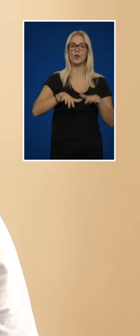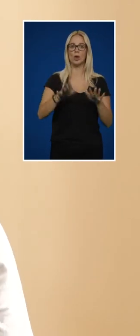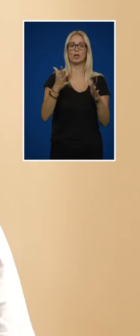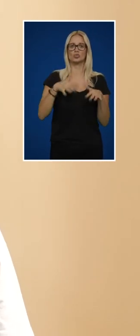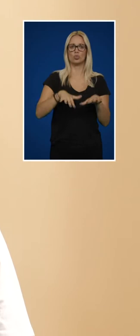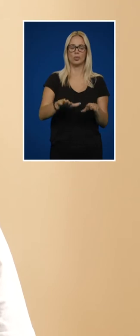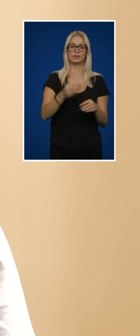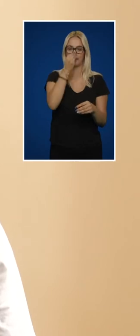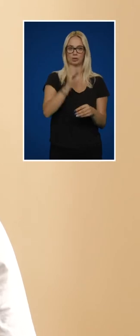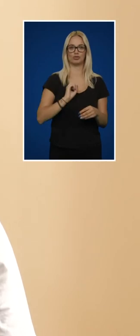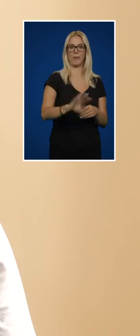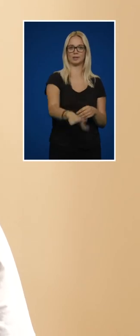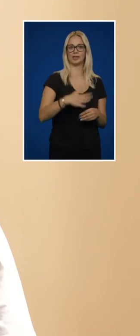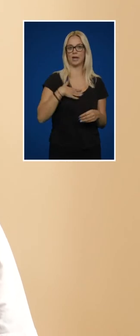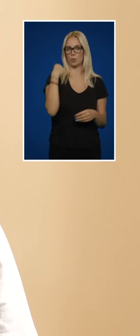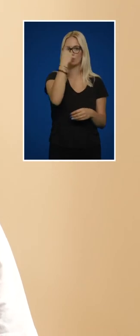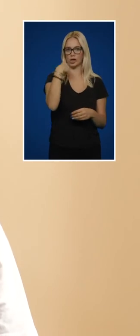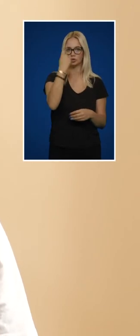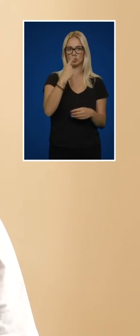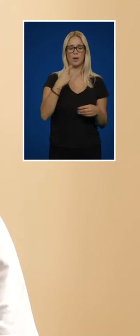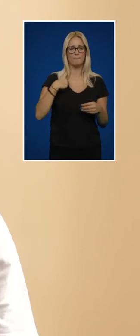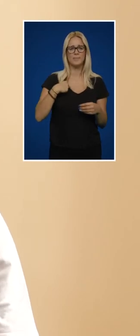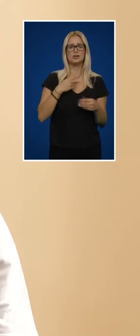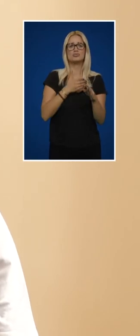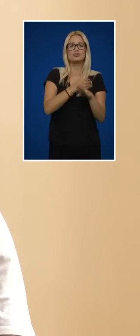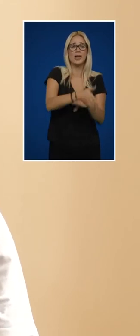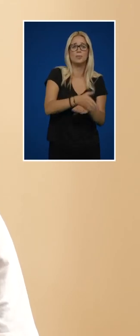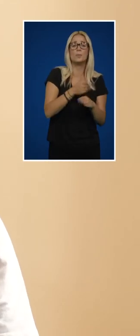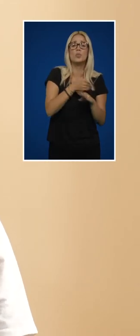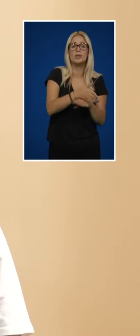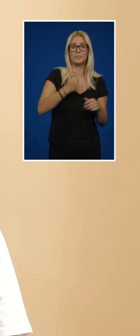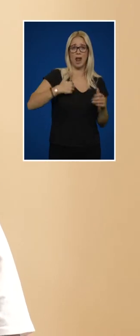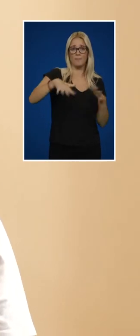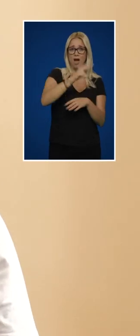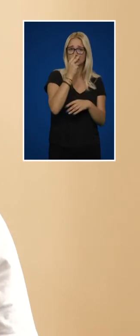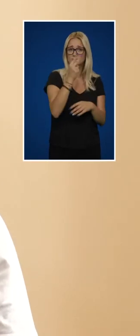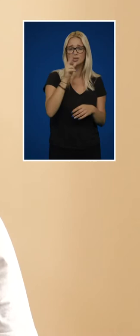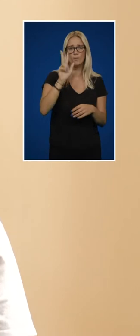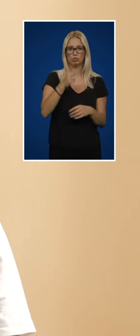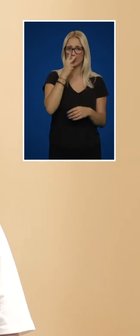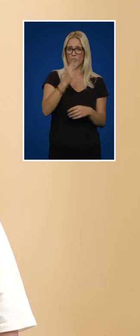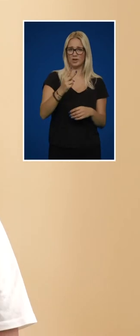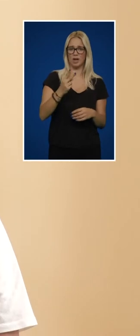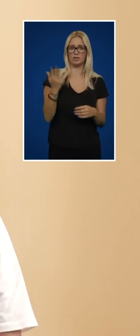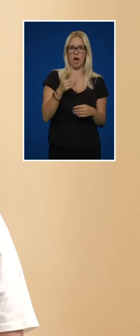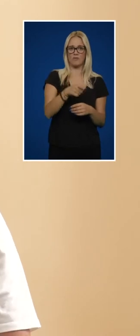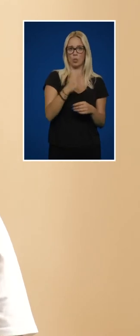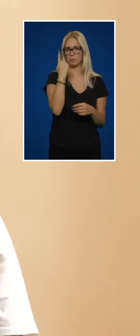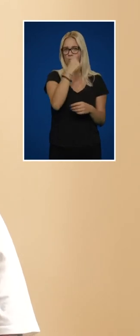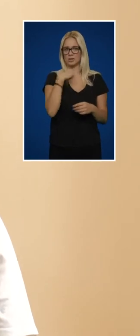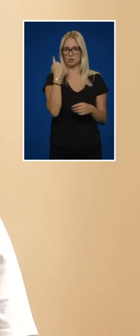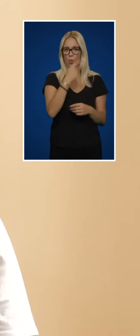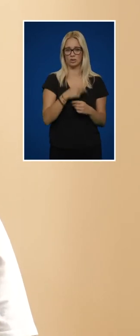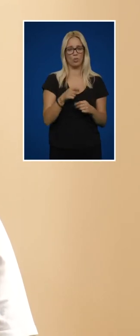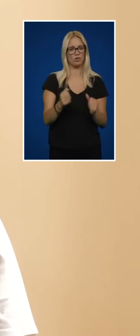puta ovdje diljem Dalmacije možemo biti nažalost svjedoci i takvih prizora. Mislim da je